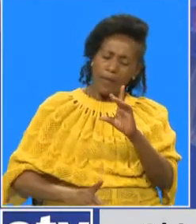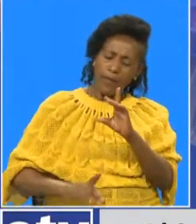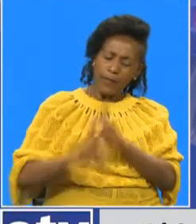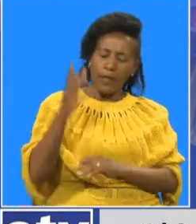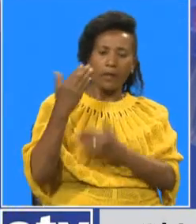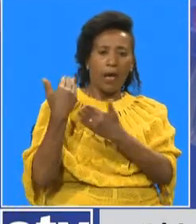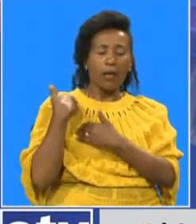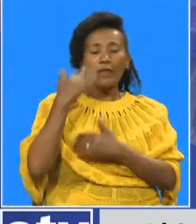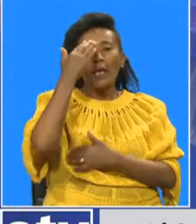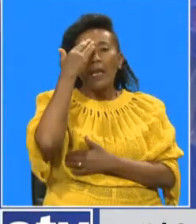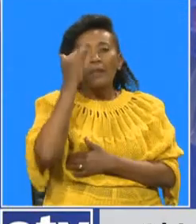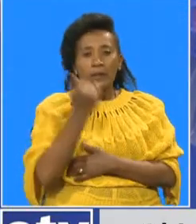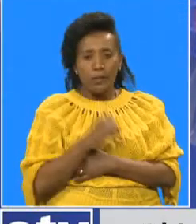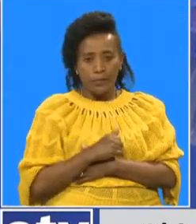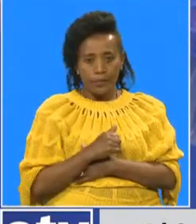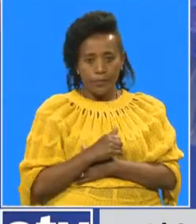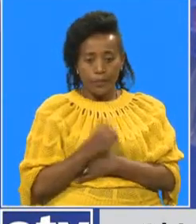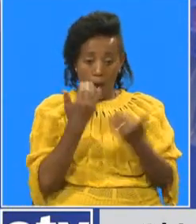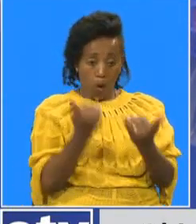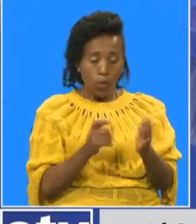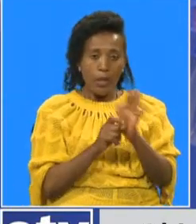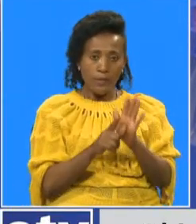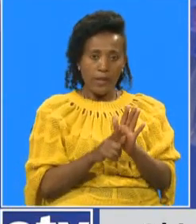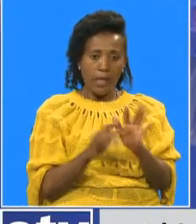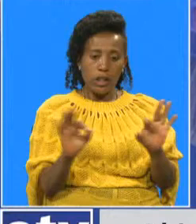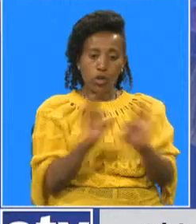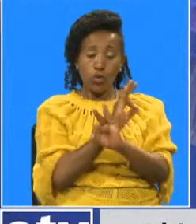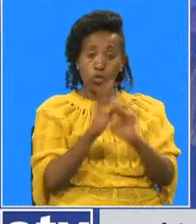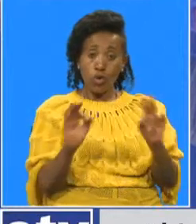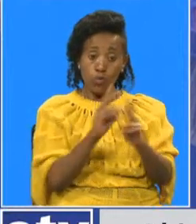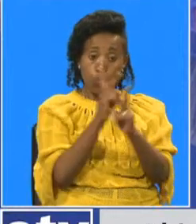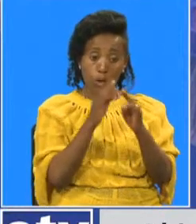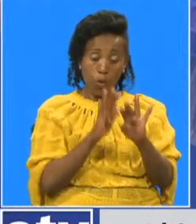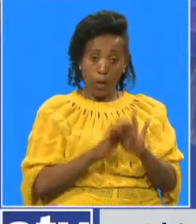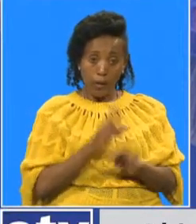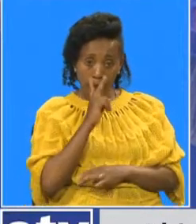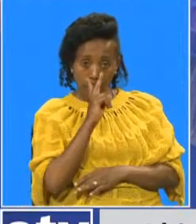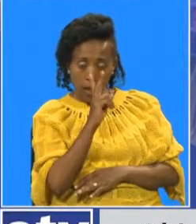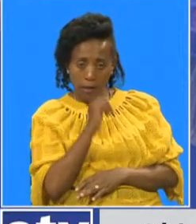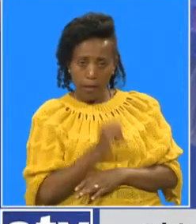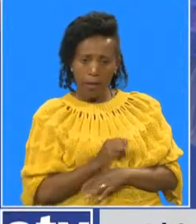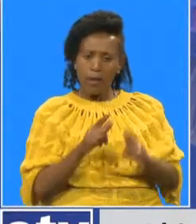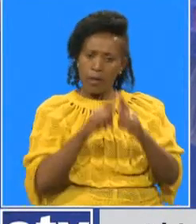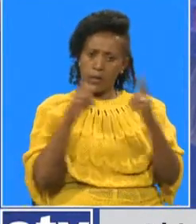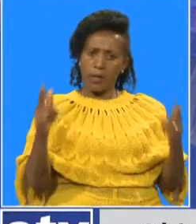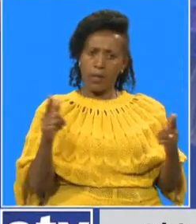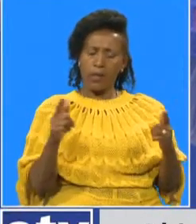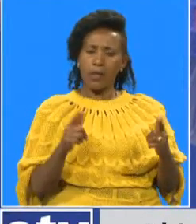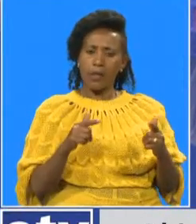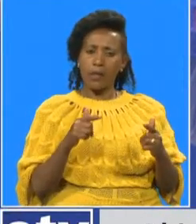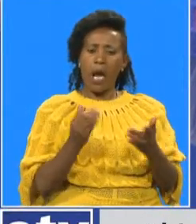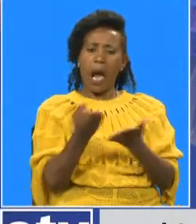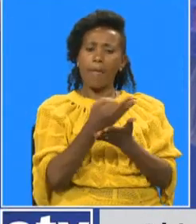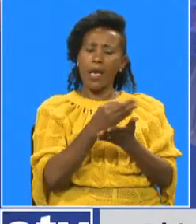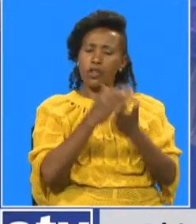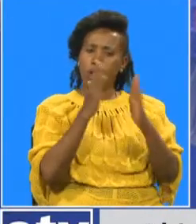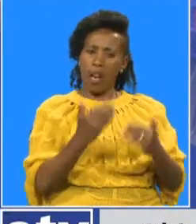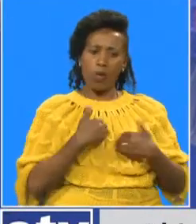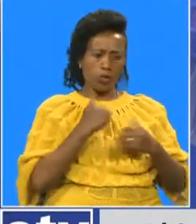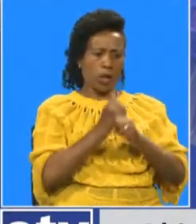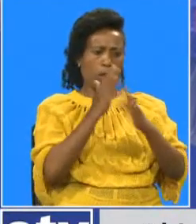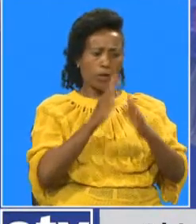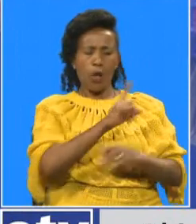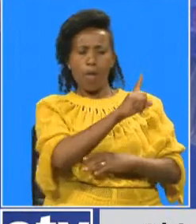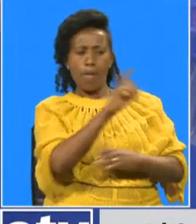ከፍተኛ ኃላፊነት። ለምን? አሁን ለምሳሌ ኢንዱስትሪ ፓርኮች ውስጥ እናይ፣ ትልቅ አምራቾች ያሉበት ነው። ኦልሞስት